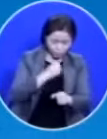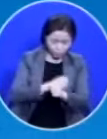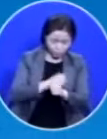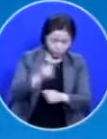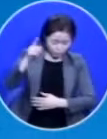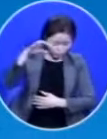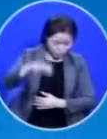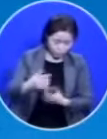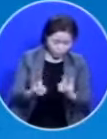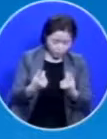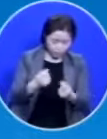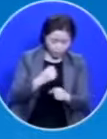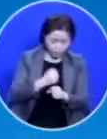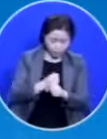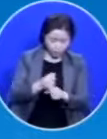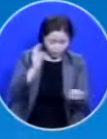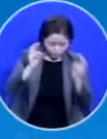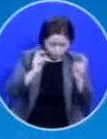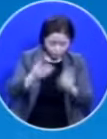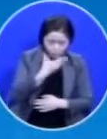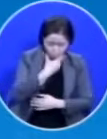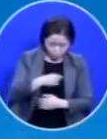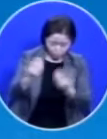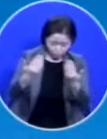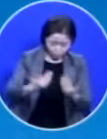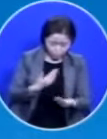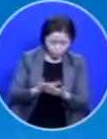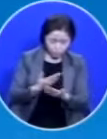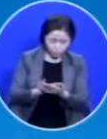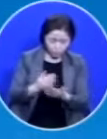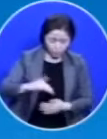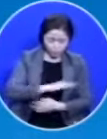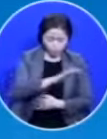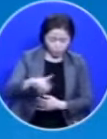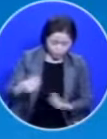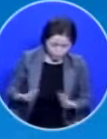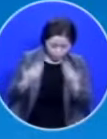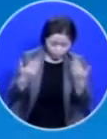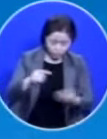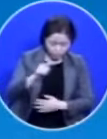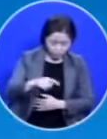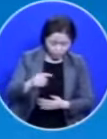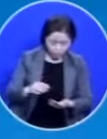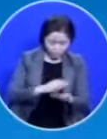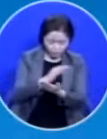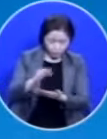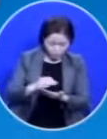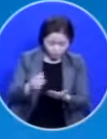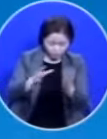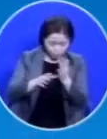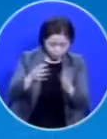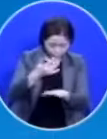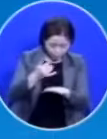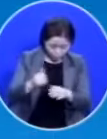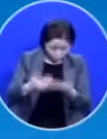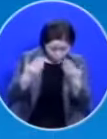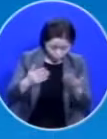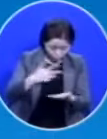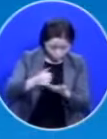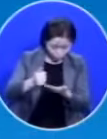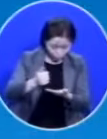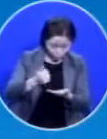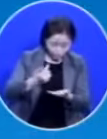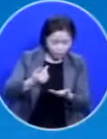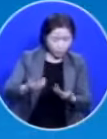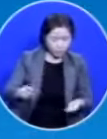하시고 기업의 복을 주소서 주님 우리가 드려진이 헌금 예물을 주님 받으셔서 주의 일을